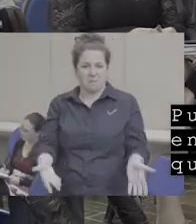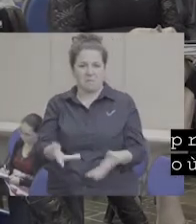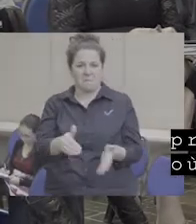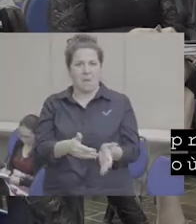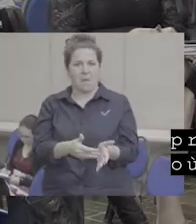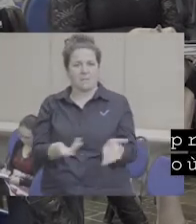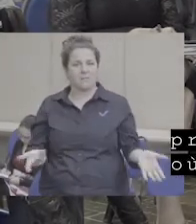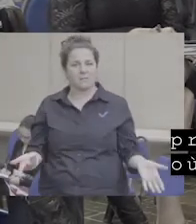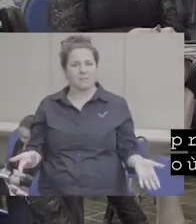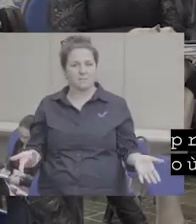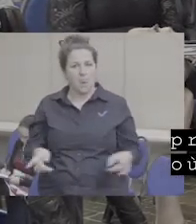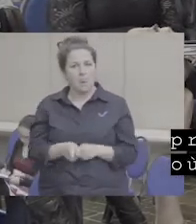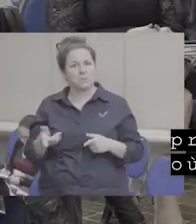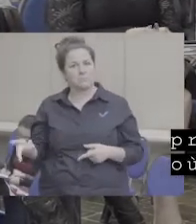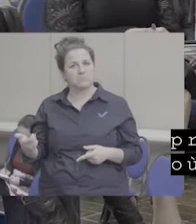fait quelques projets qu'on fait